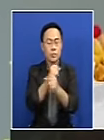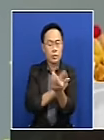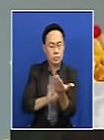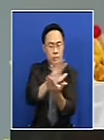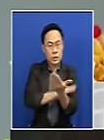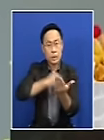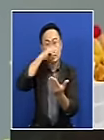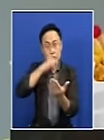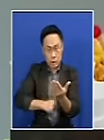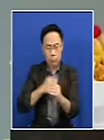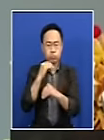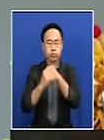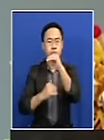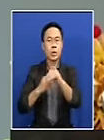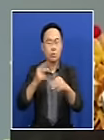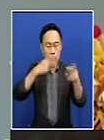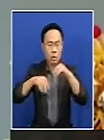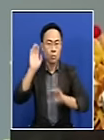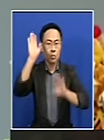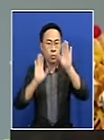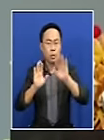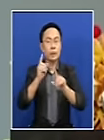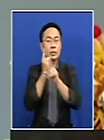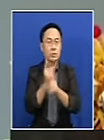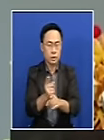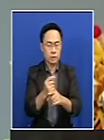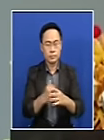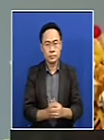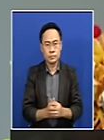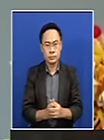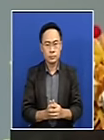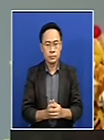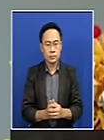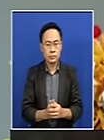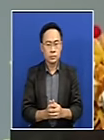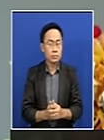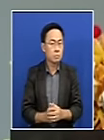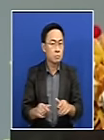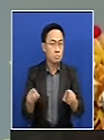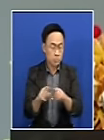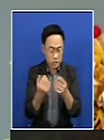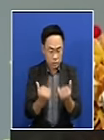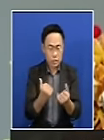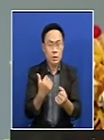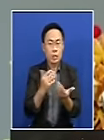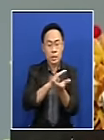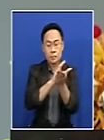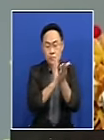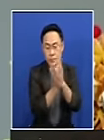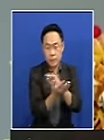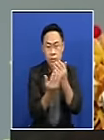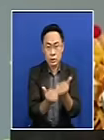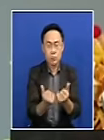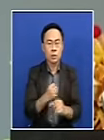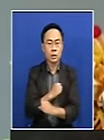ไปสู่การปกครองในระดับรัฐธรรมนูญมีเพื่อช่วงเปลี่ยนผ่านและที่สำคัญ